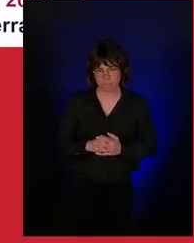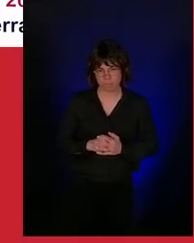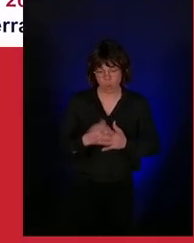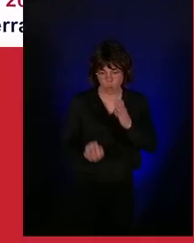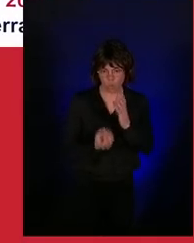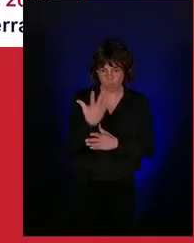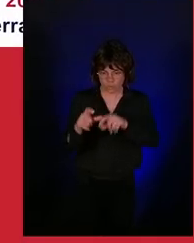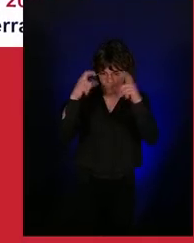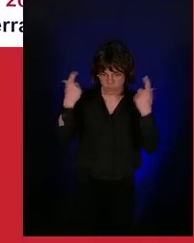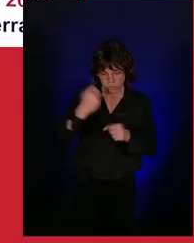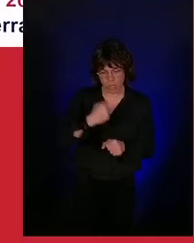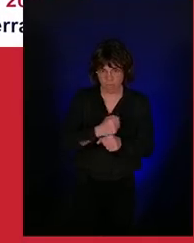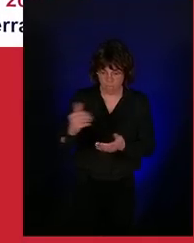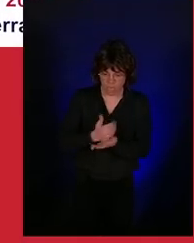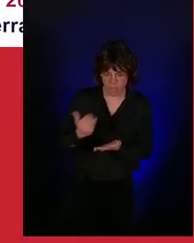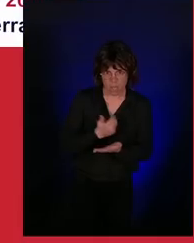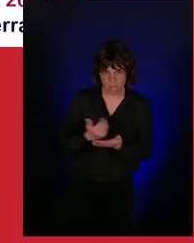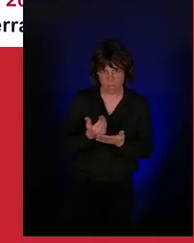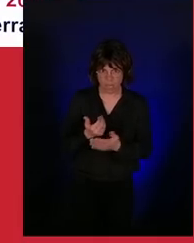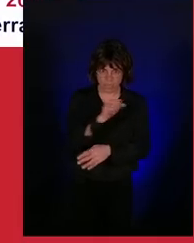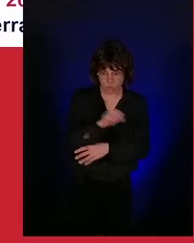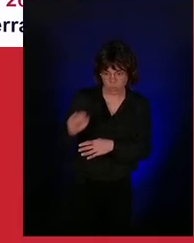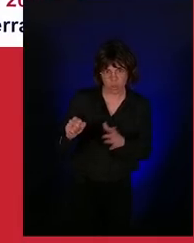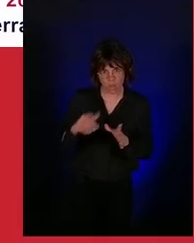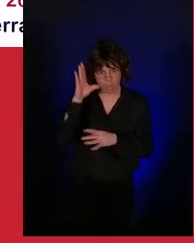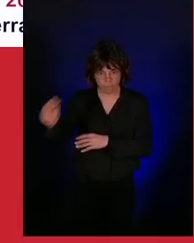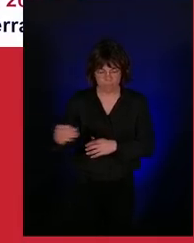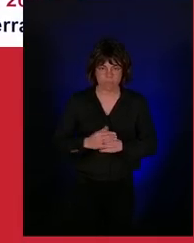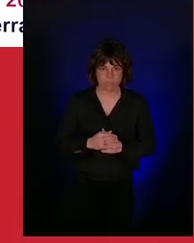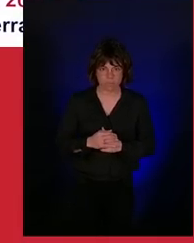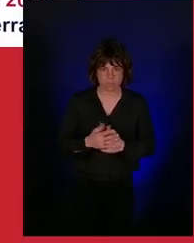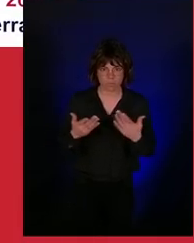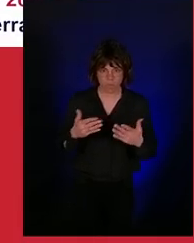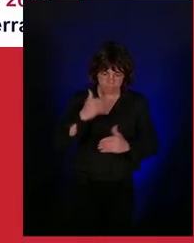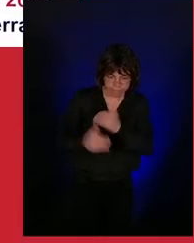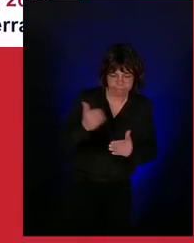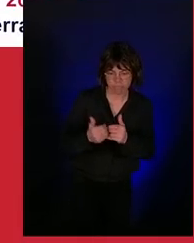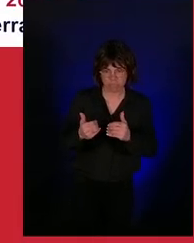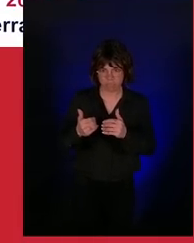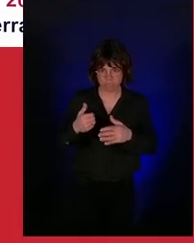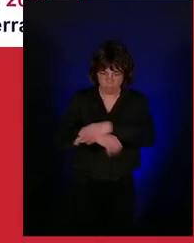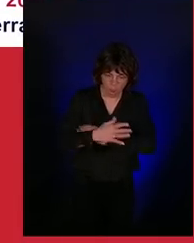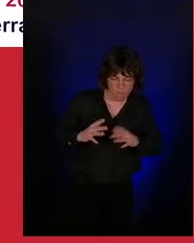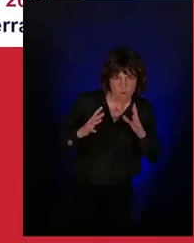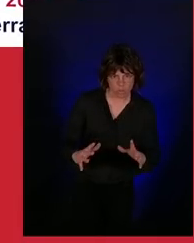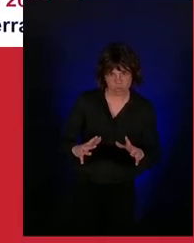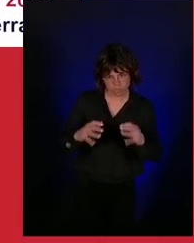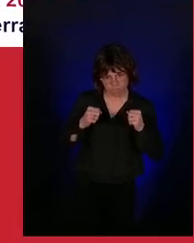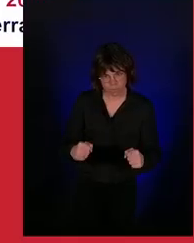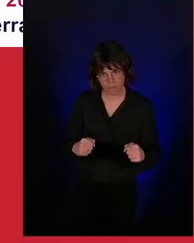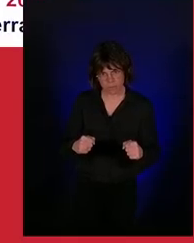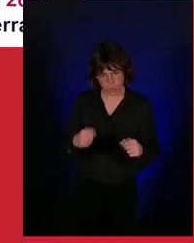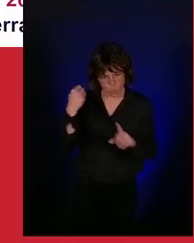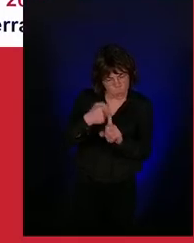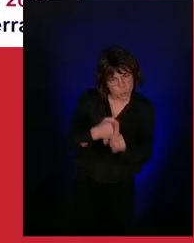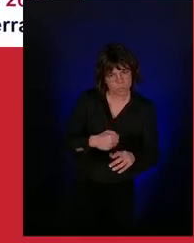nouveau statut du travail salarié et la sécurité sociale professionnelle. La construction du rapport de force et les convergences des